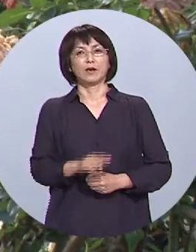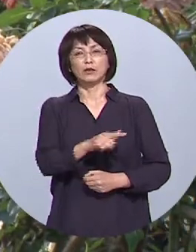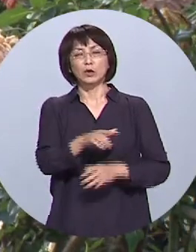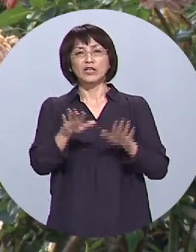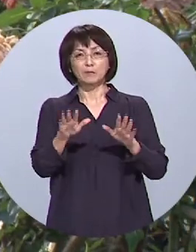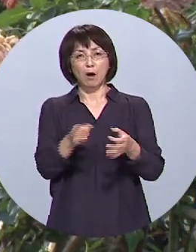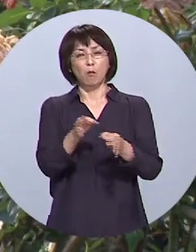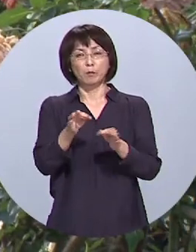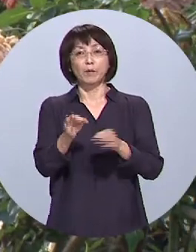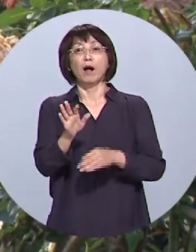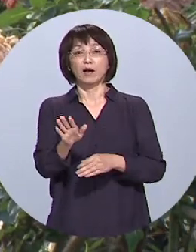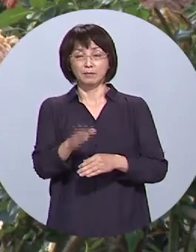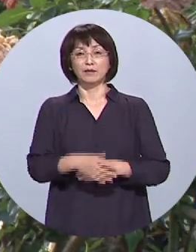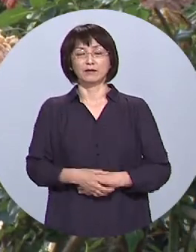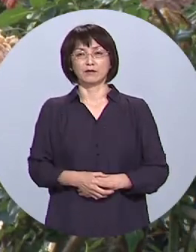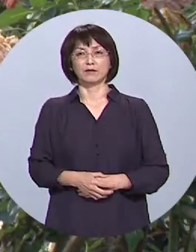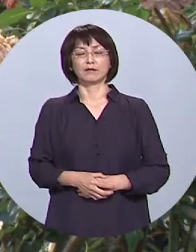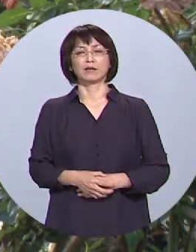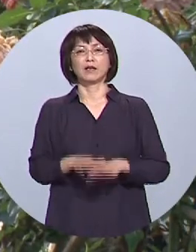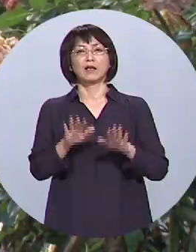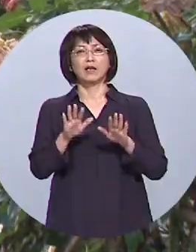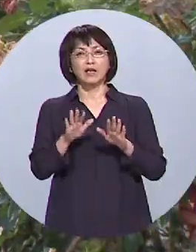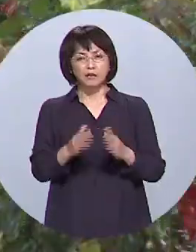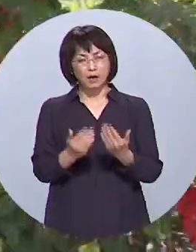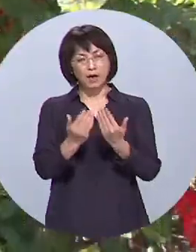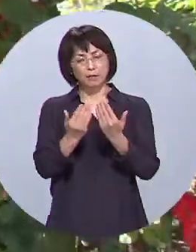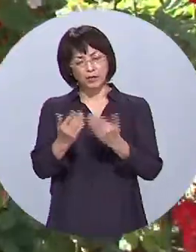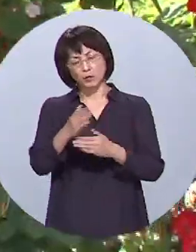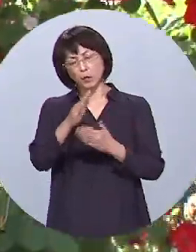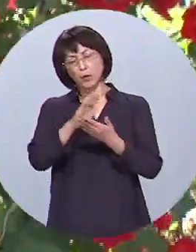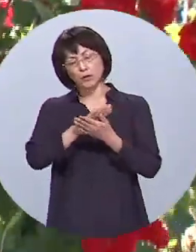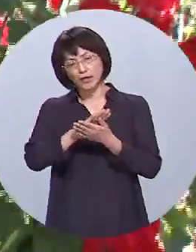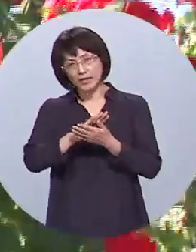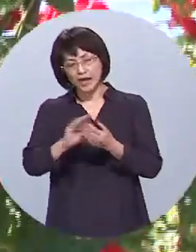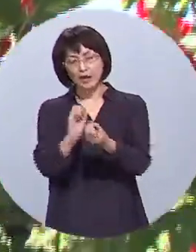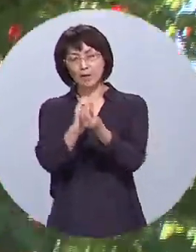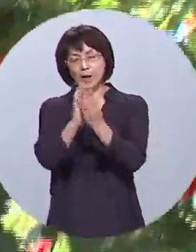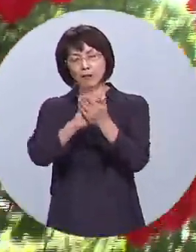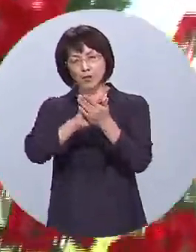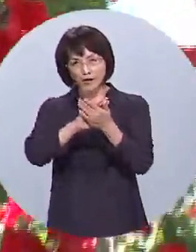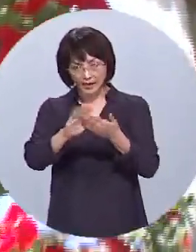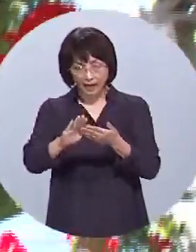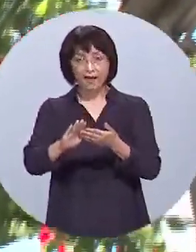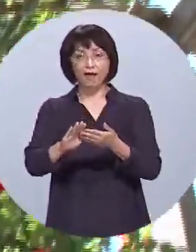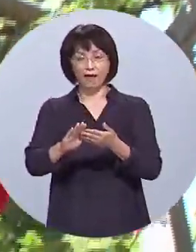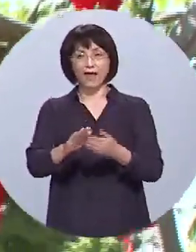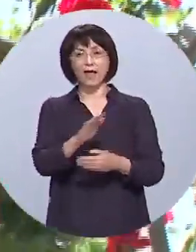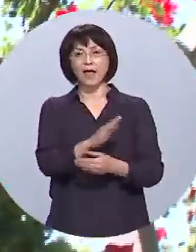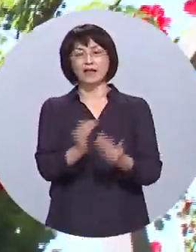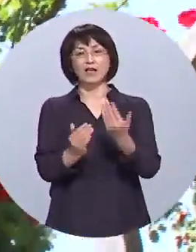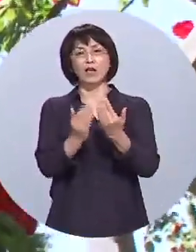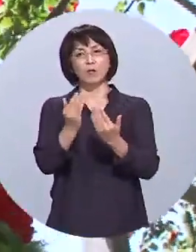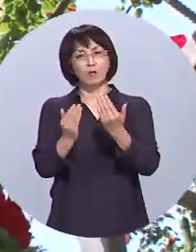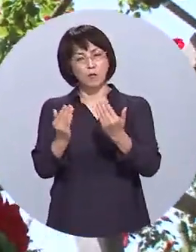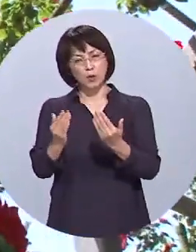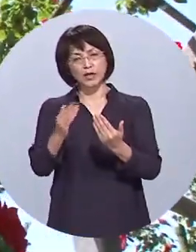が出ています。新緑が輝きバラが咲き誇るこの時期、平成の森公園が一番魅力的な季